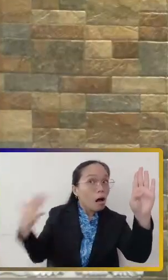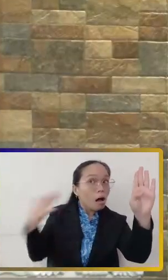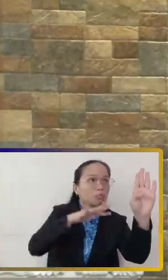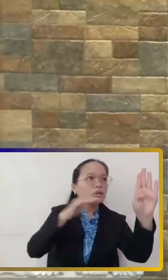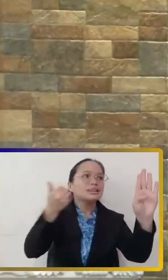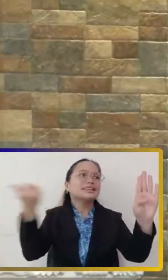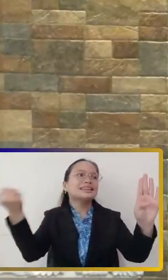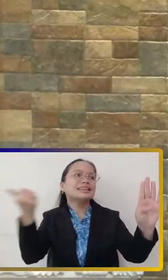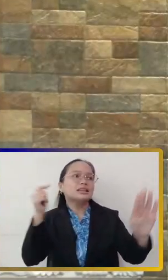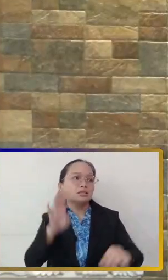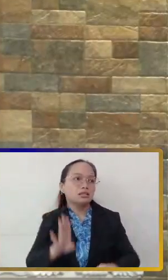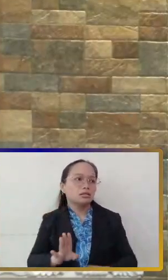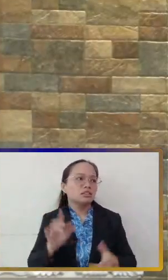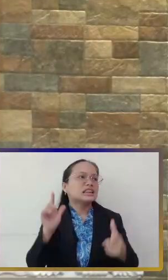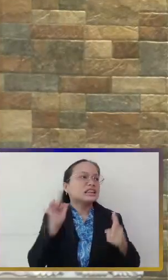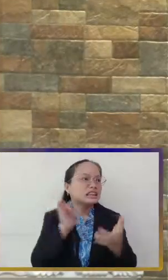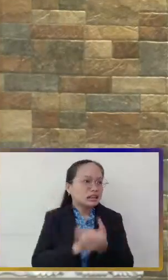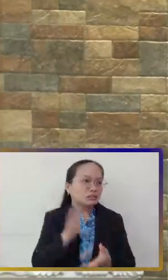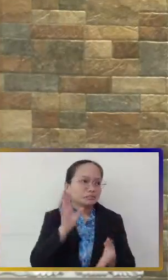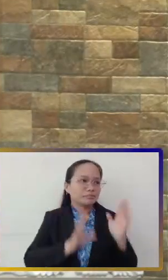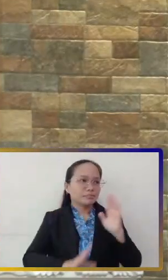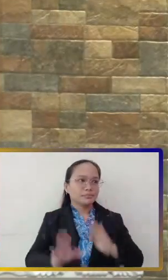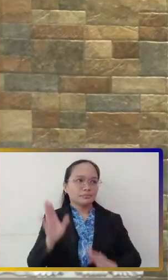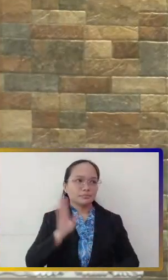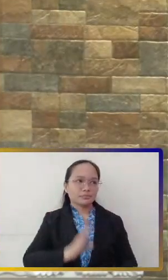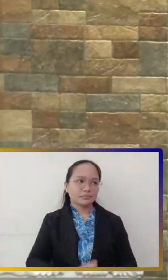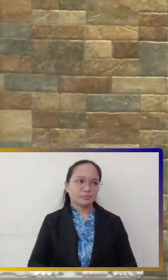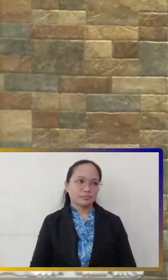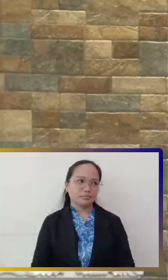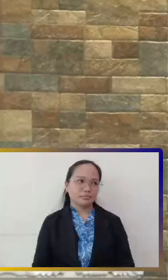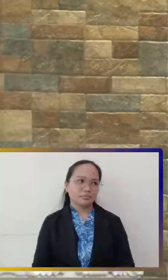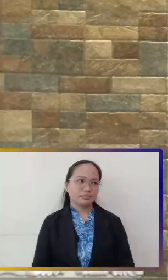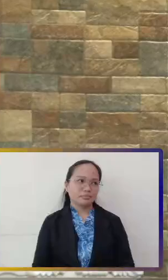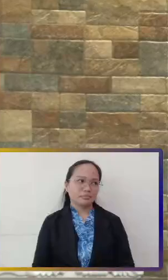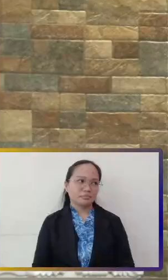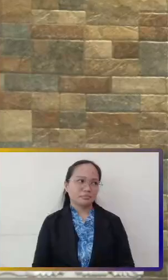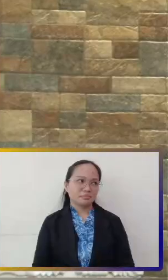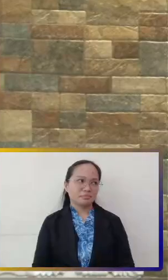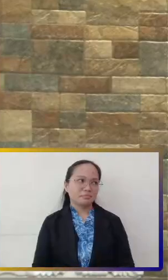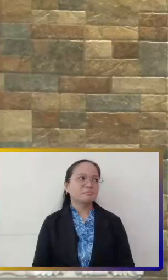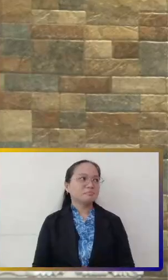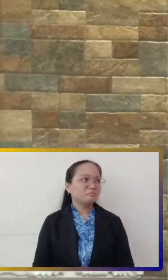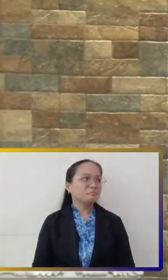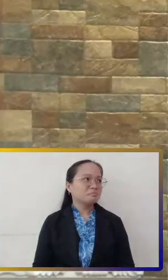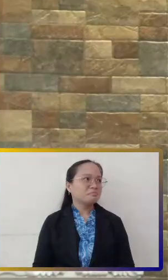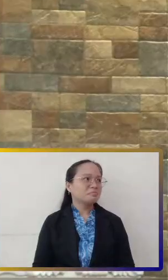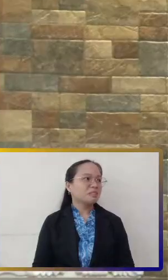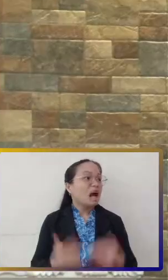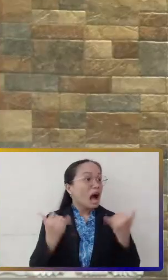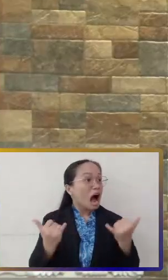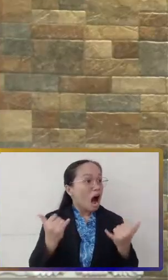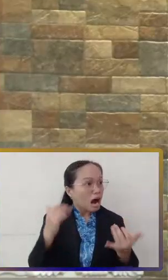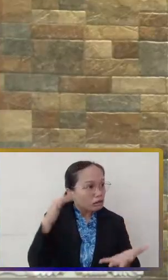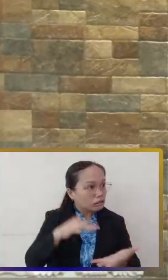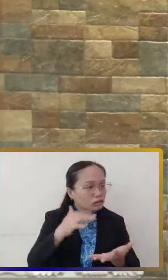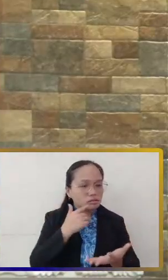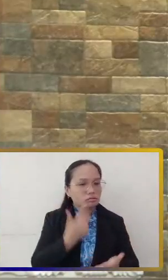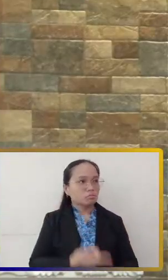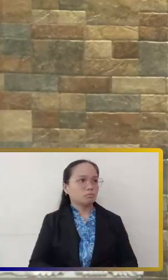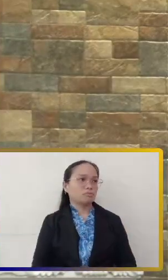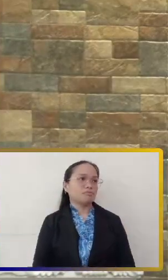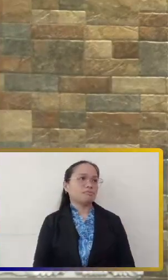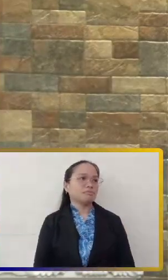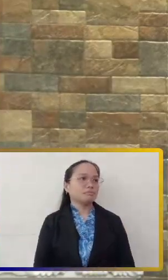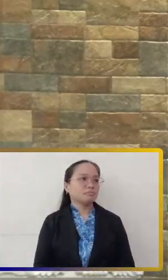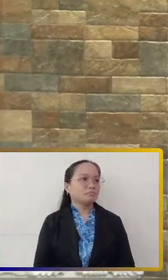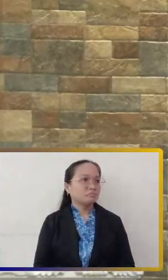So that's a problem. That's a problem. Listen now. Now study carefully, kapatid. Tatanungin ko sa inyo ngayon. Here's